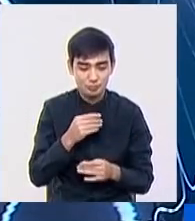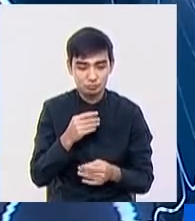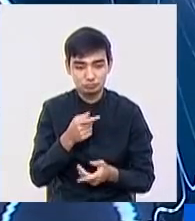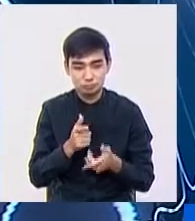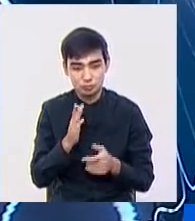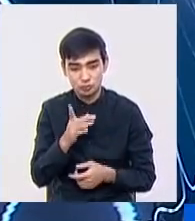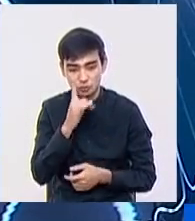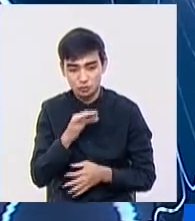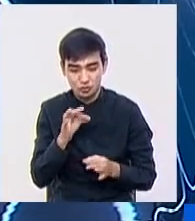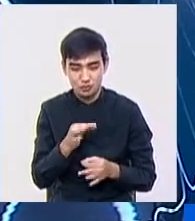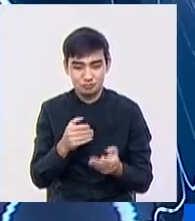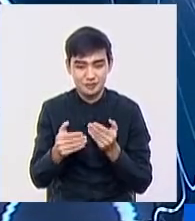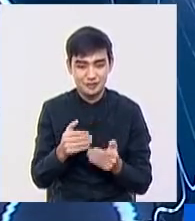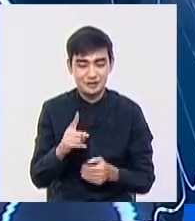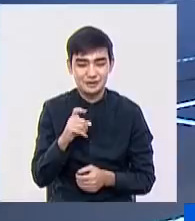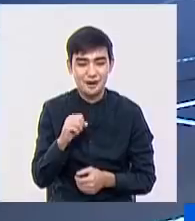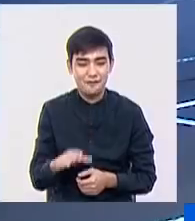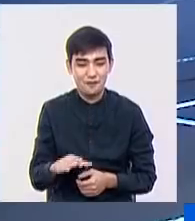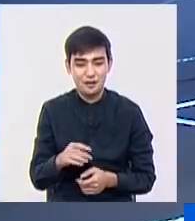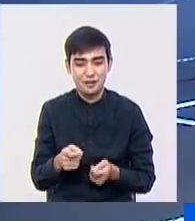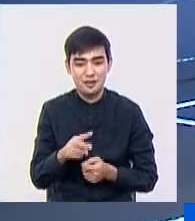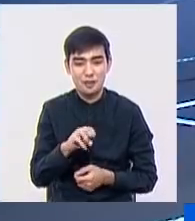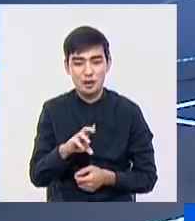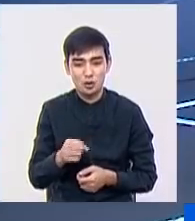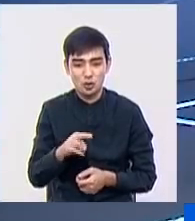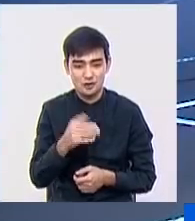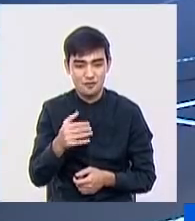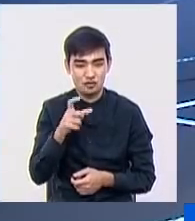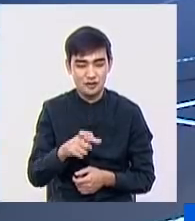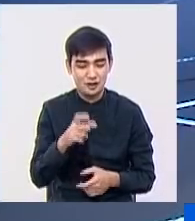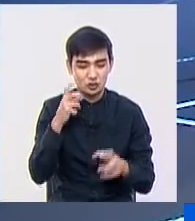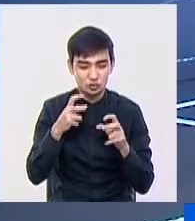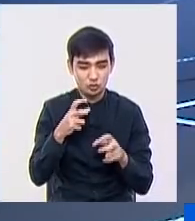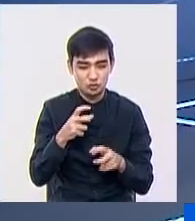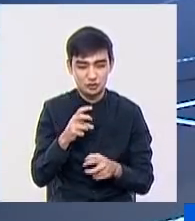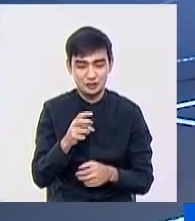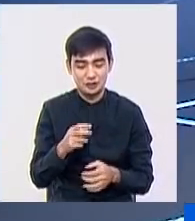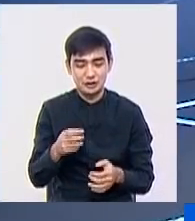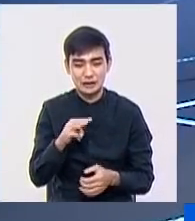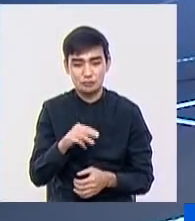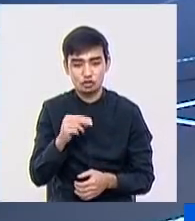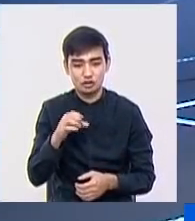спрогнозировать? Поговорим об этом с заведующей лабораторией региональной сейсмичности Института сейсмологии МЧС